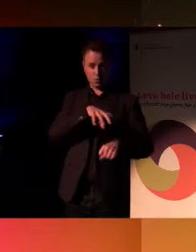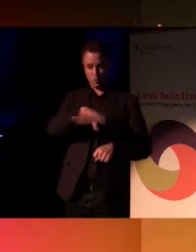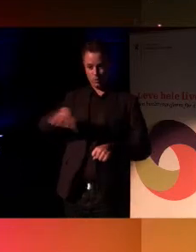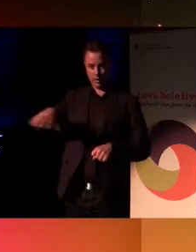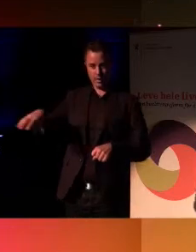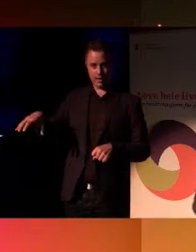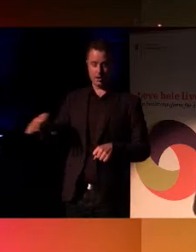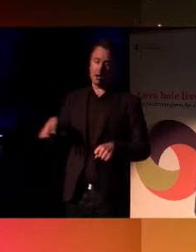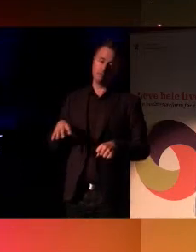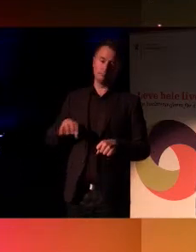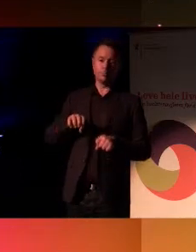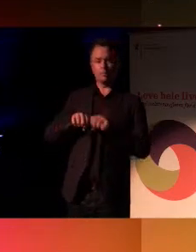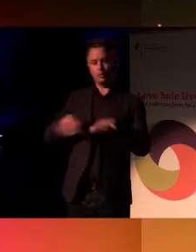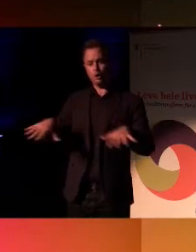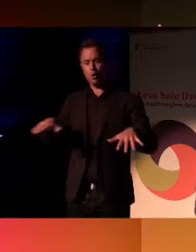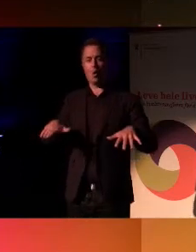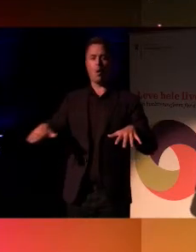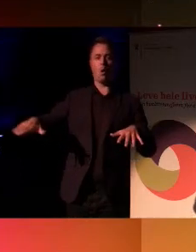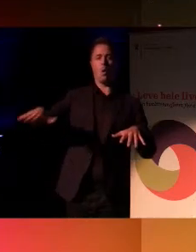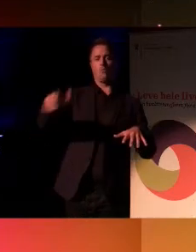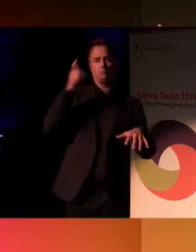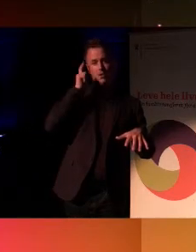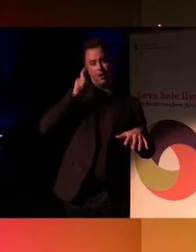og land i vårt opptaksområde.